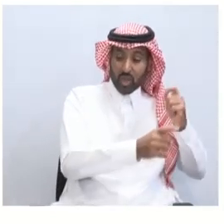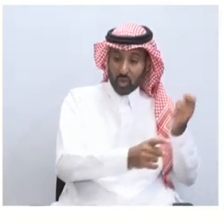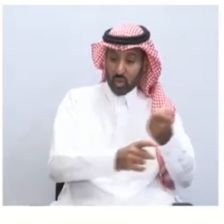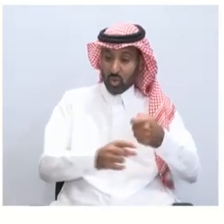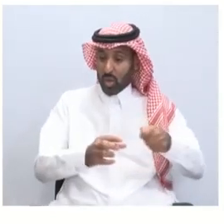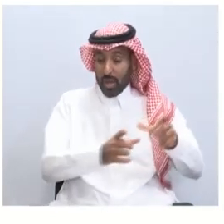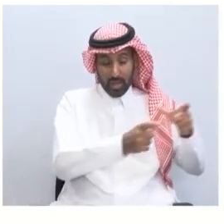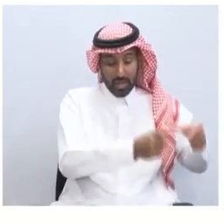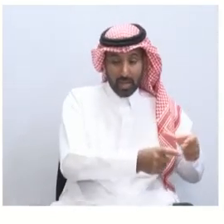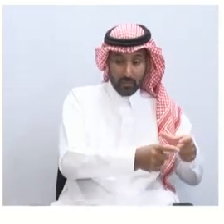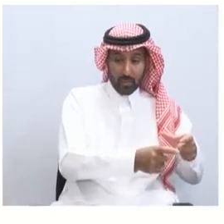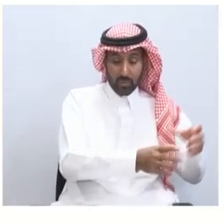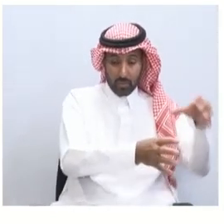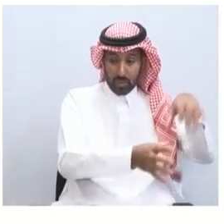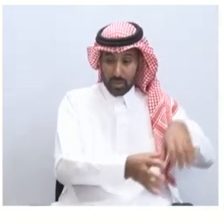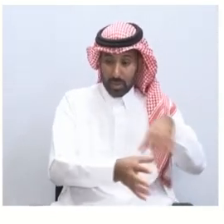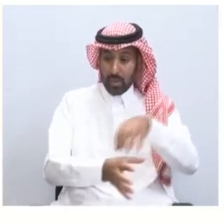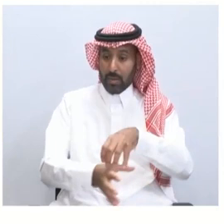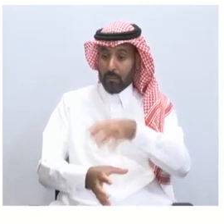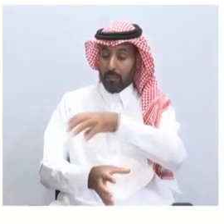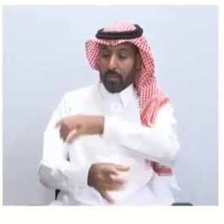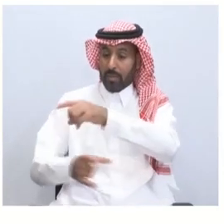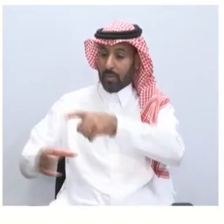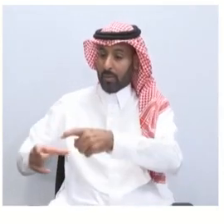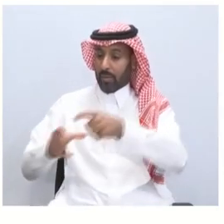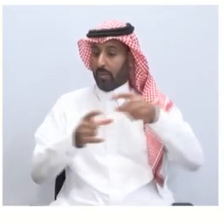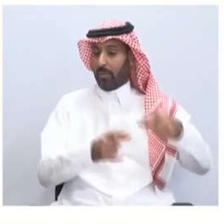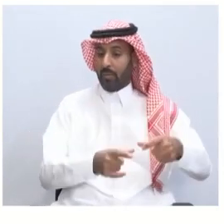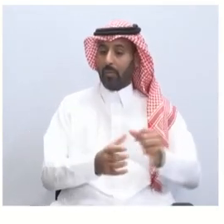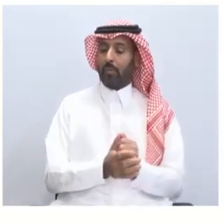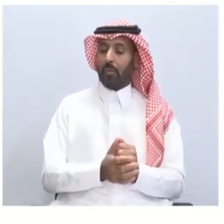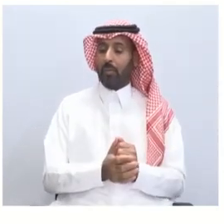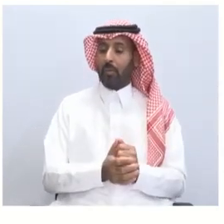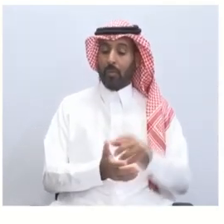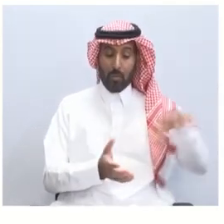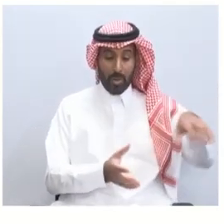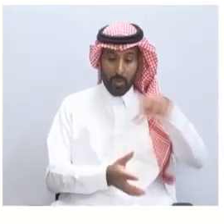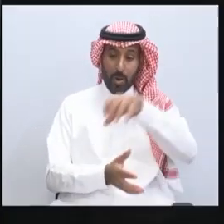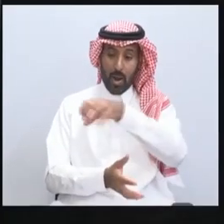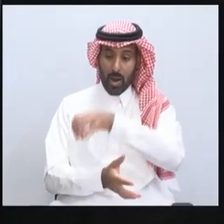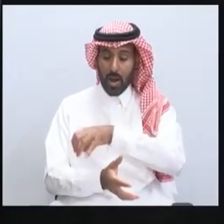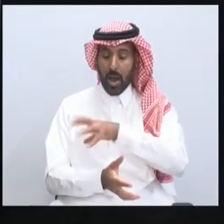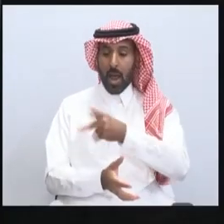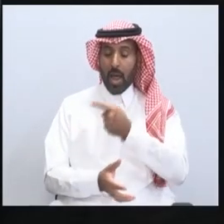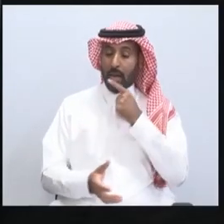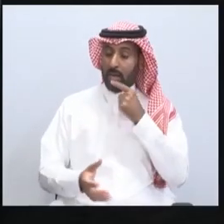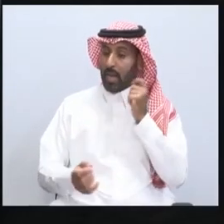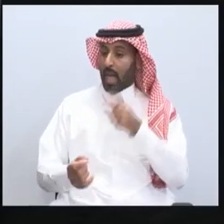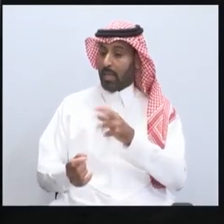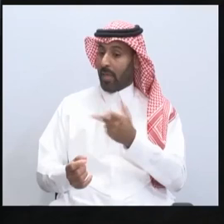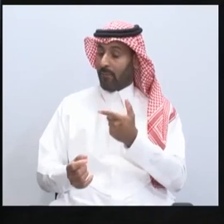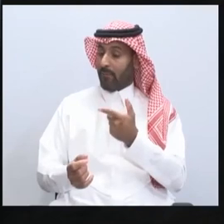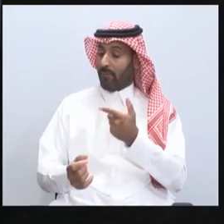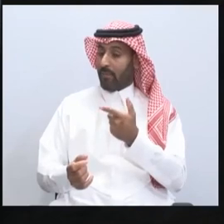كانت موجوده طبعا مجموعه من الجنود ابنائي وبنات الطلاب كانت موجوده بعدد معين القصد من ذلك